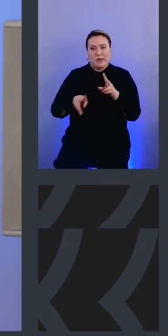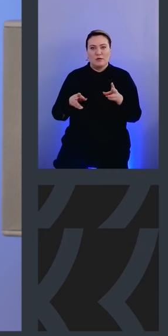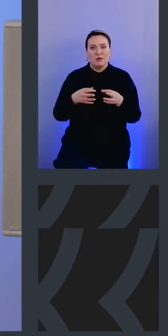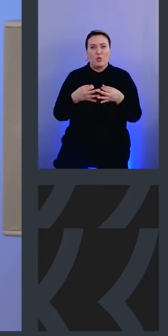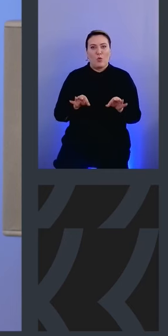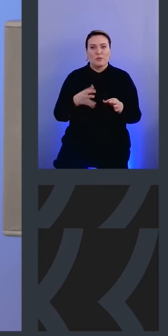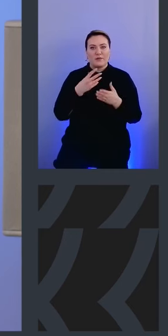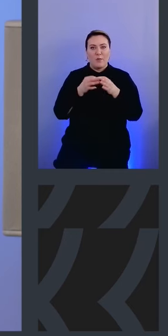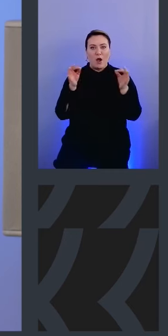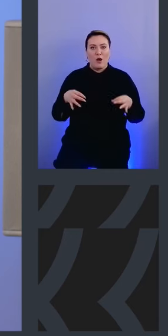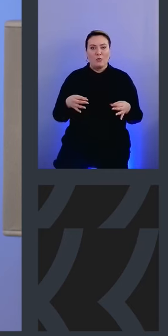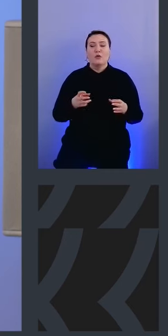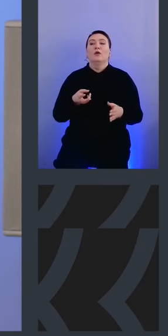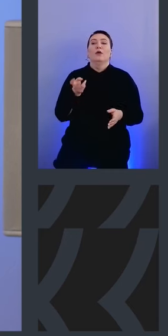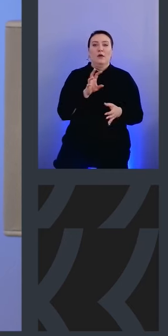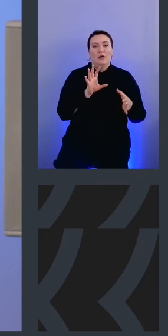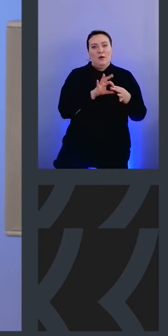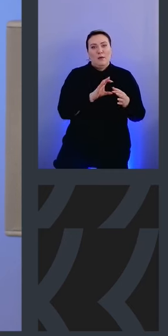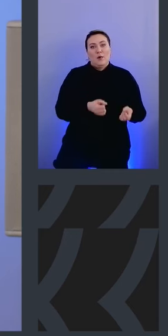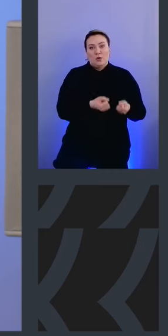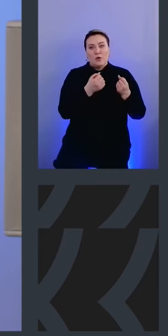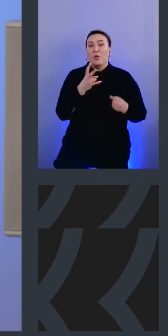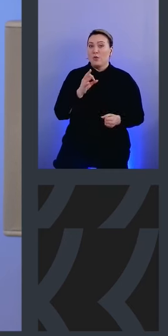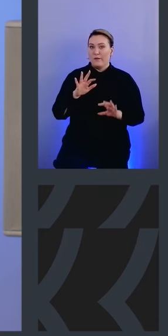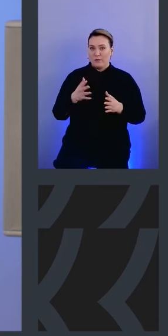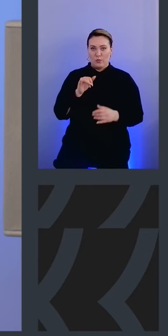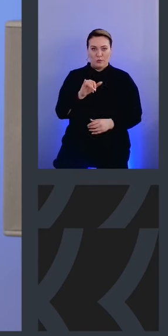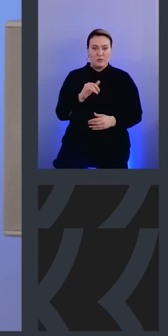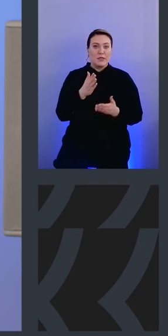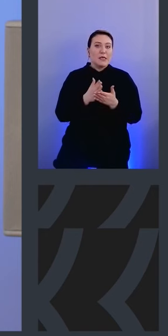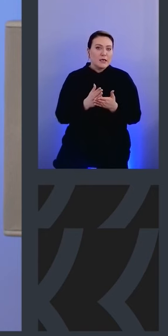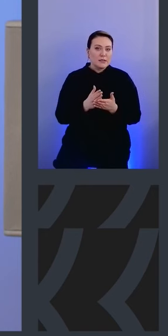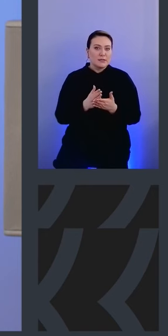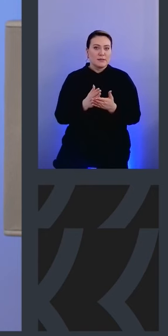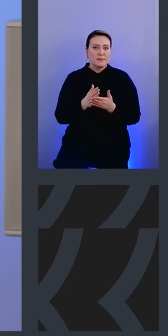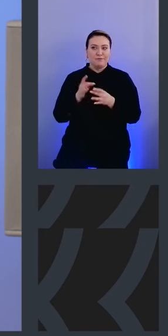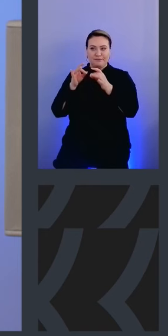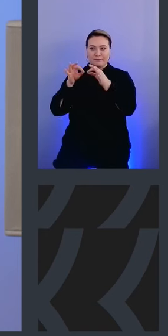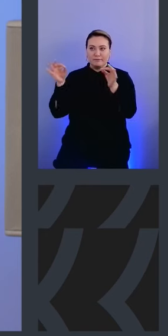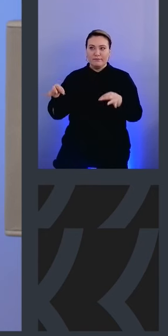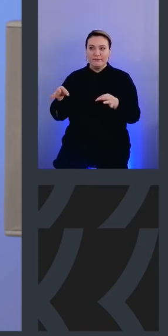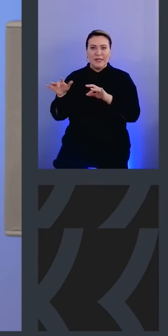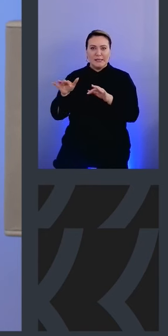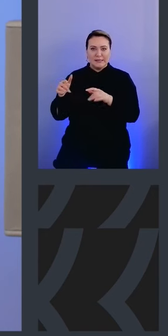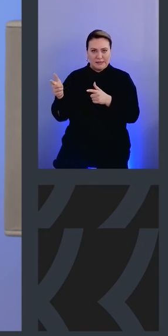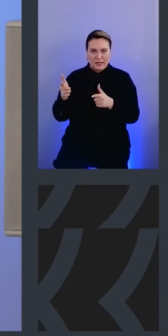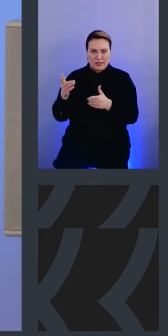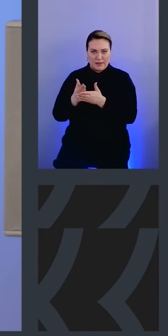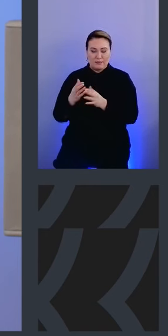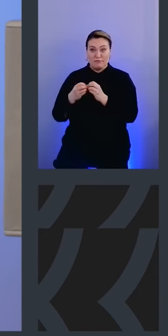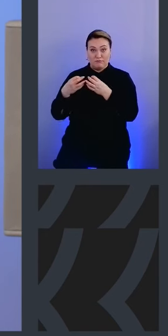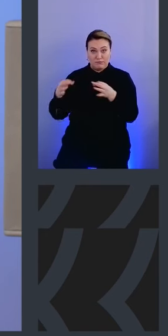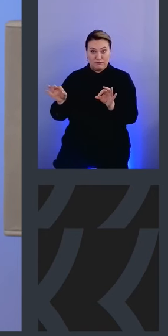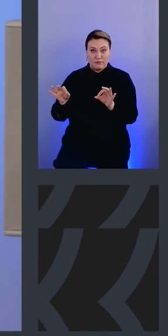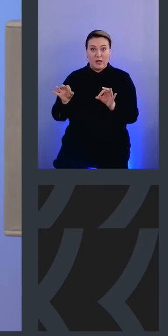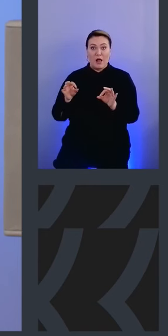к своему аккаунту, то ты идешь в поддержку. Но если все-таки у тебя есть сессия, ты потеряла мобильное устройство, но у тебя есть сессия в